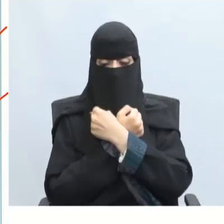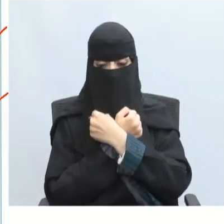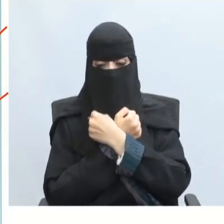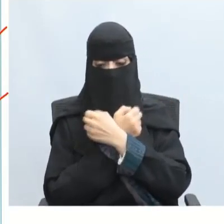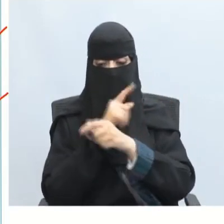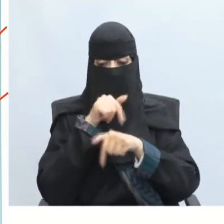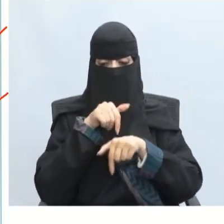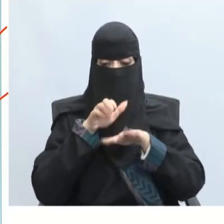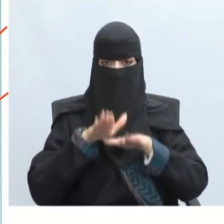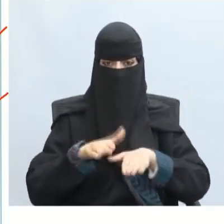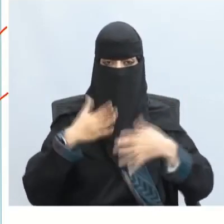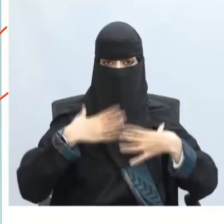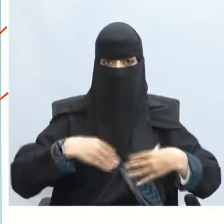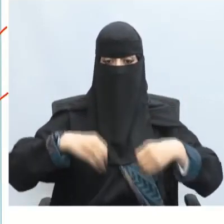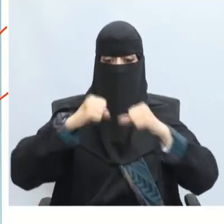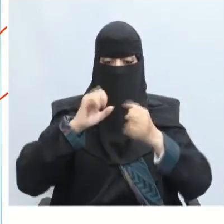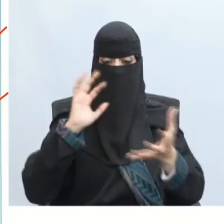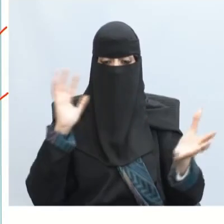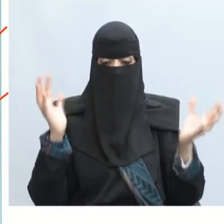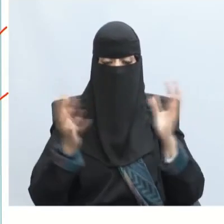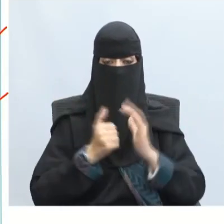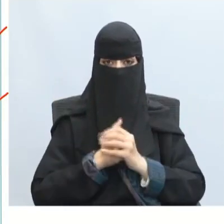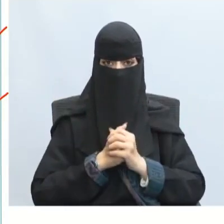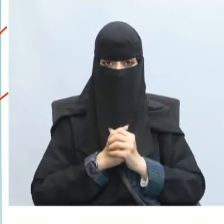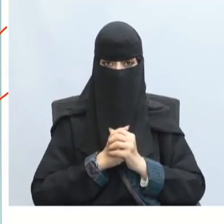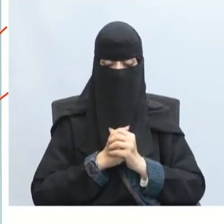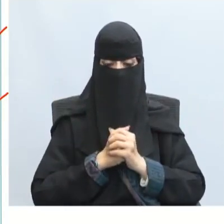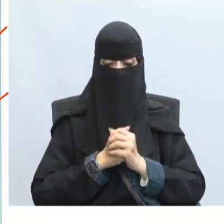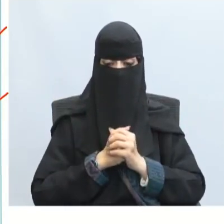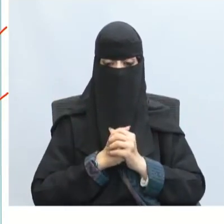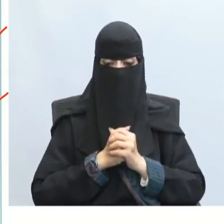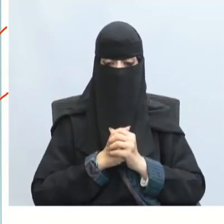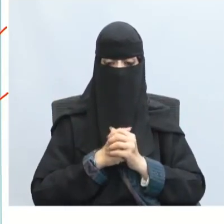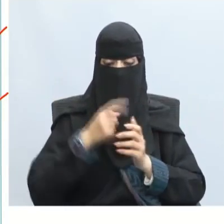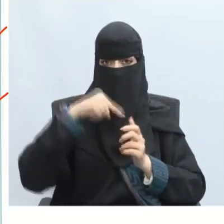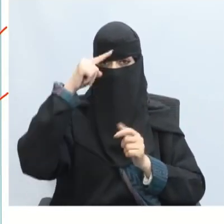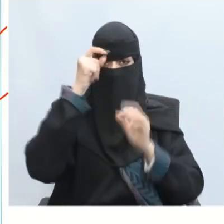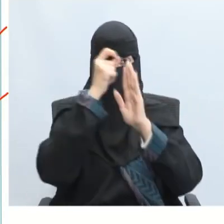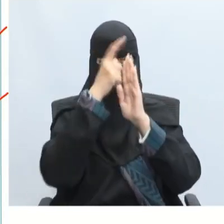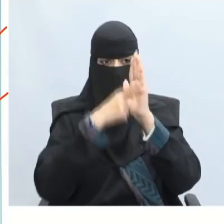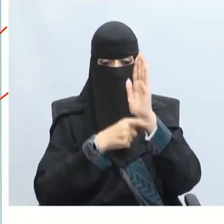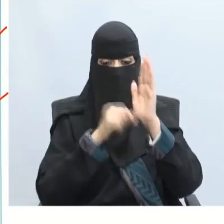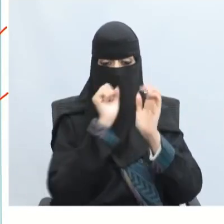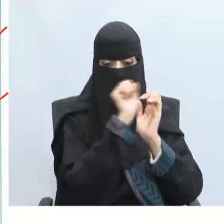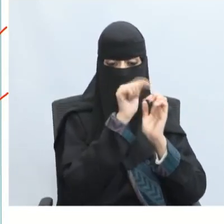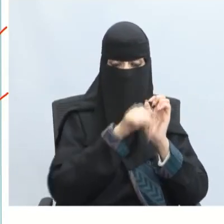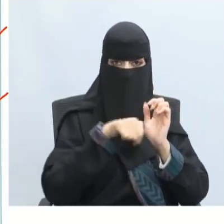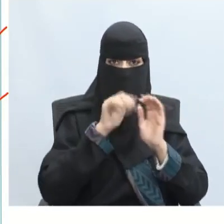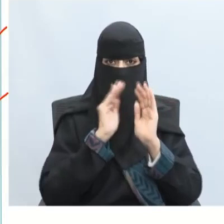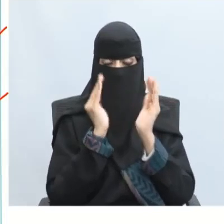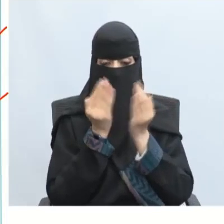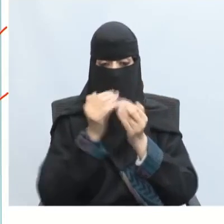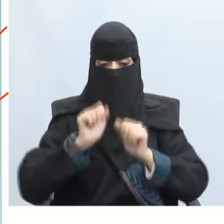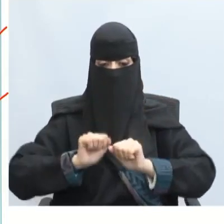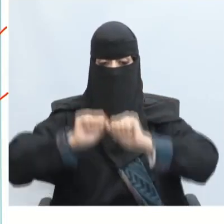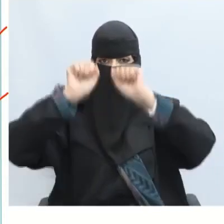يلزم لحمايه وضمان الامن والسكينه الصحه العامه مثل اللوائح الخاصه